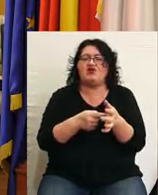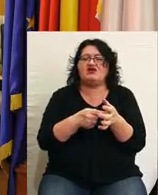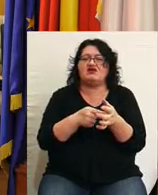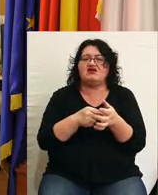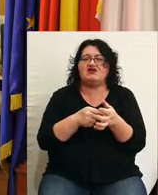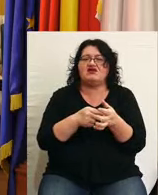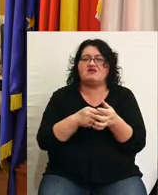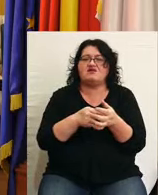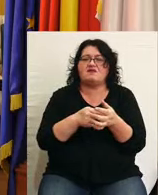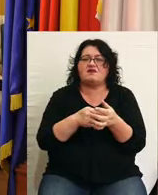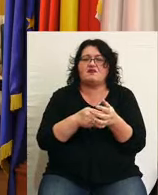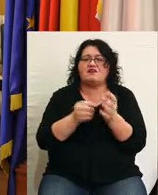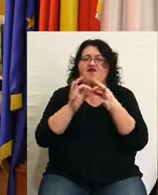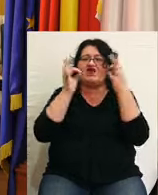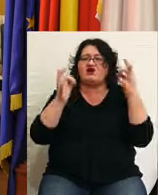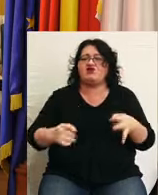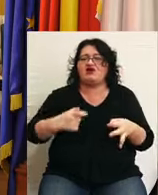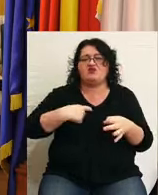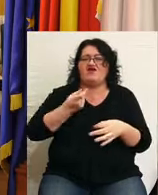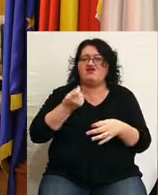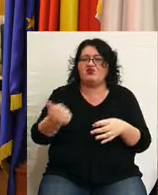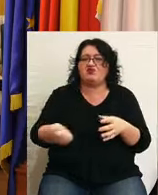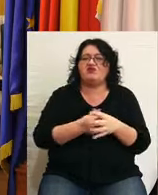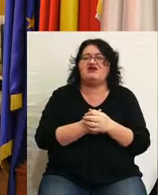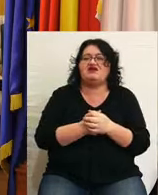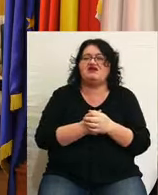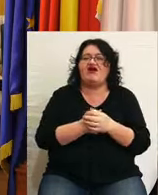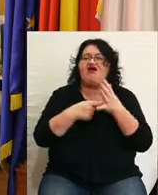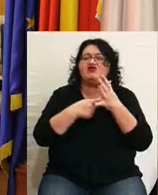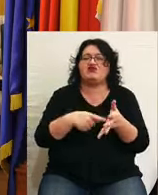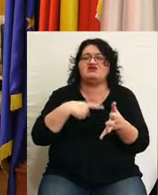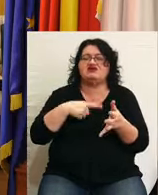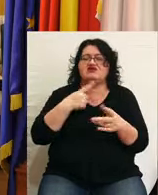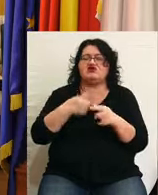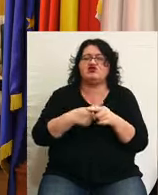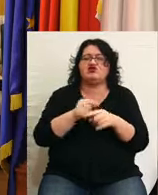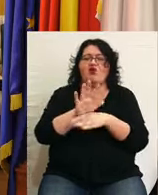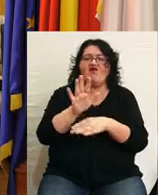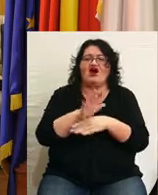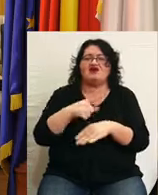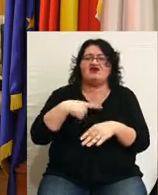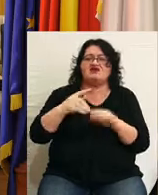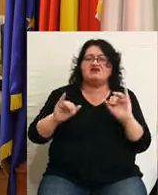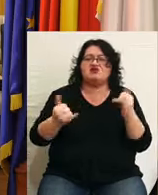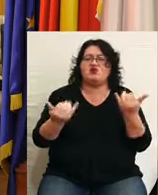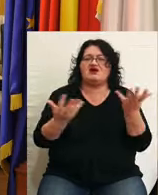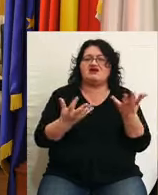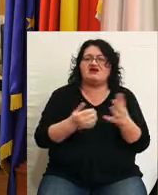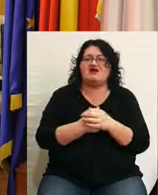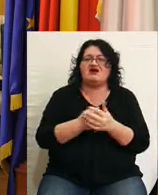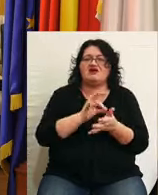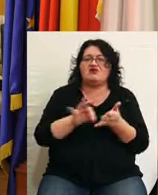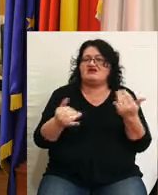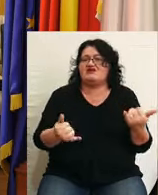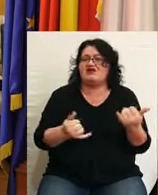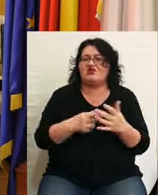acestor facturi care nu mai puteau fi plătite. Asta și dovada este situația în care